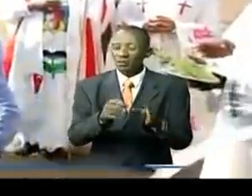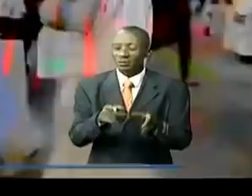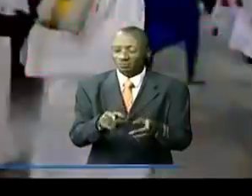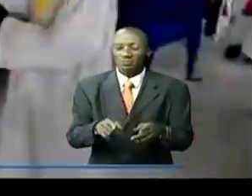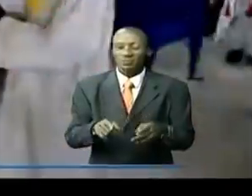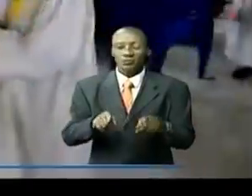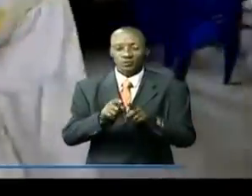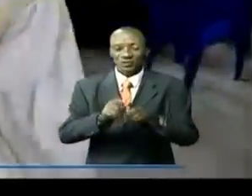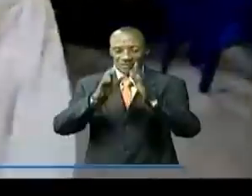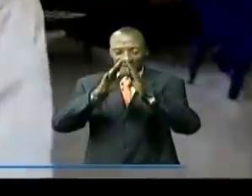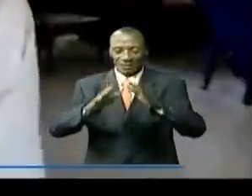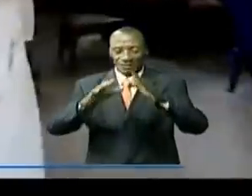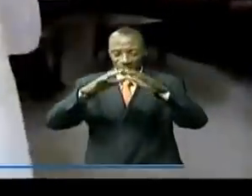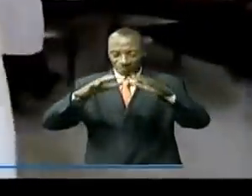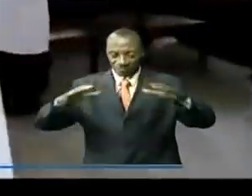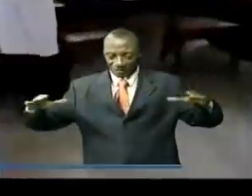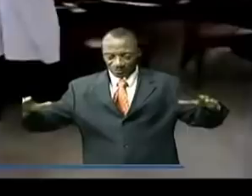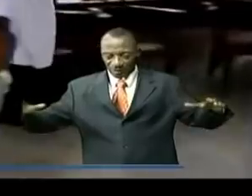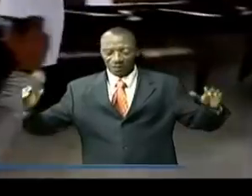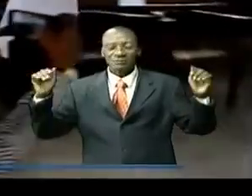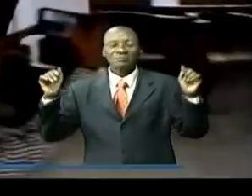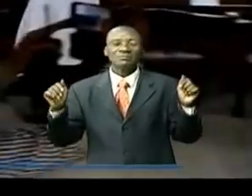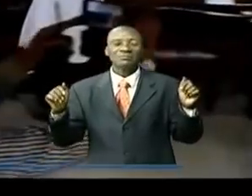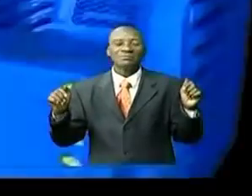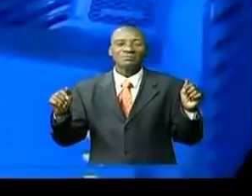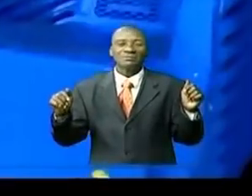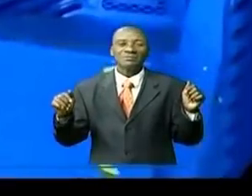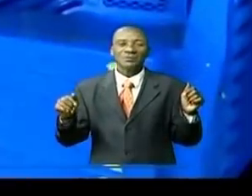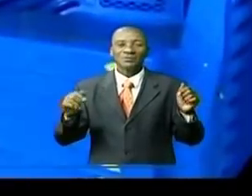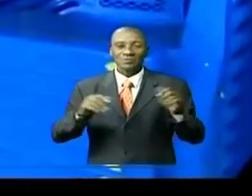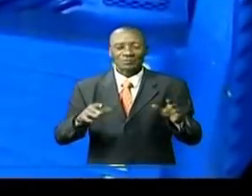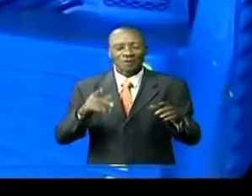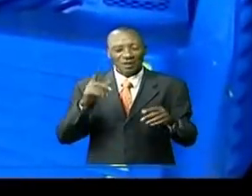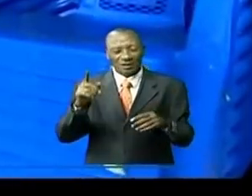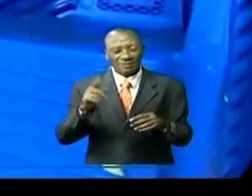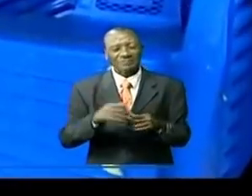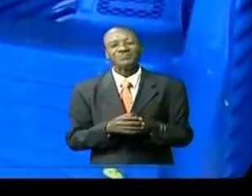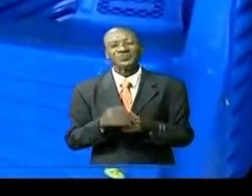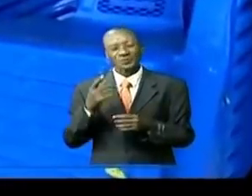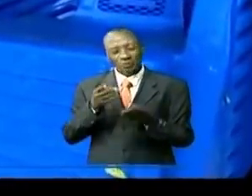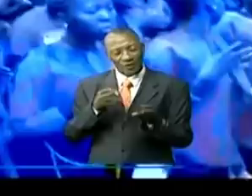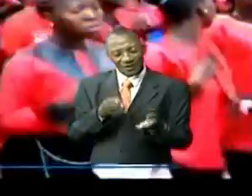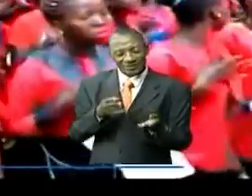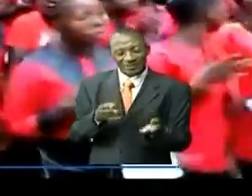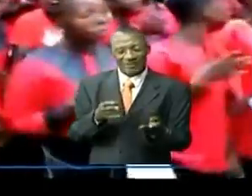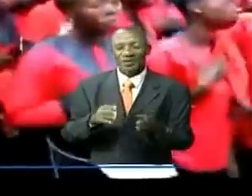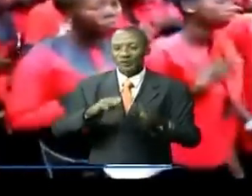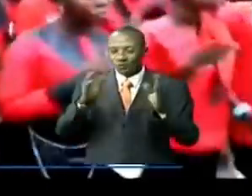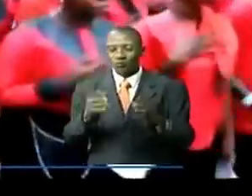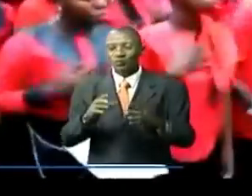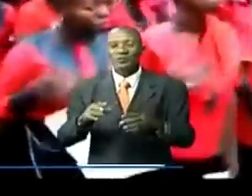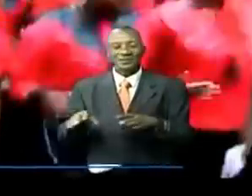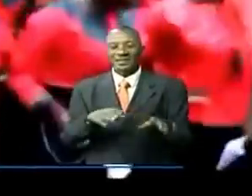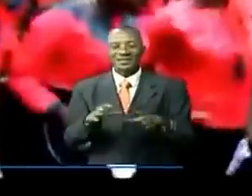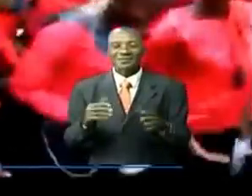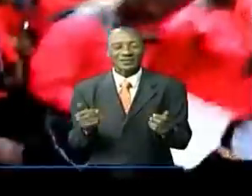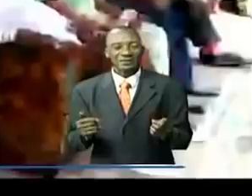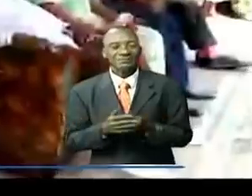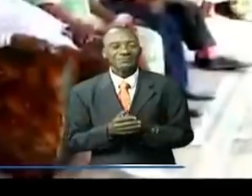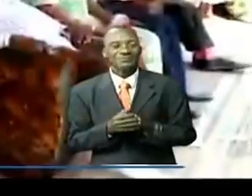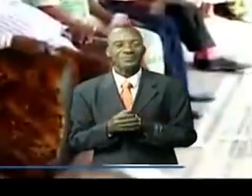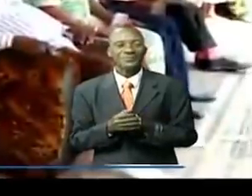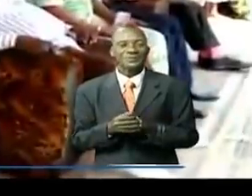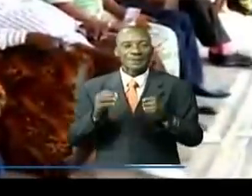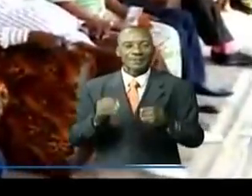apporté une certaine innovation dans le secteur des infrastructures en équipant même cette salle en immobilier. Bien avant cette cérémonie